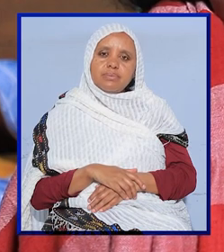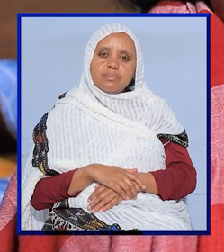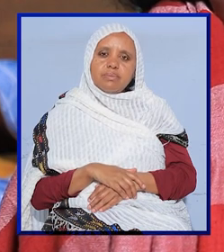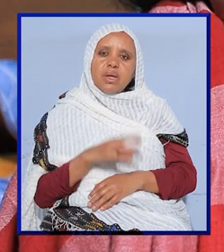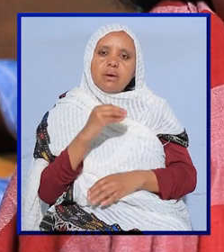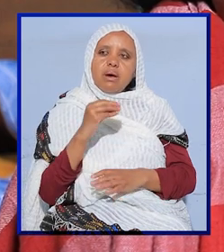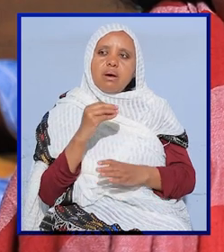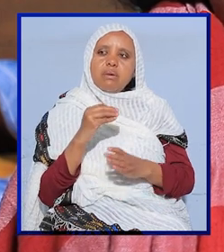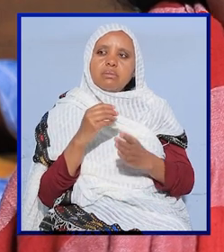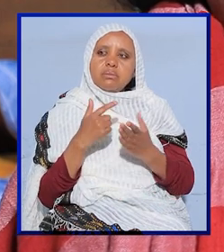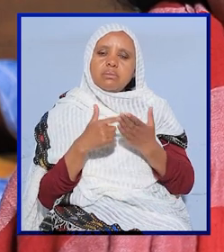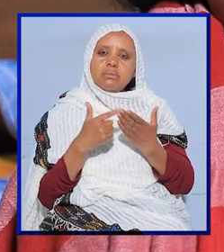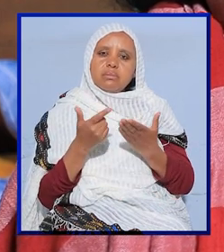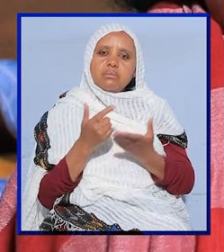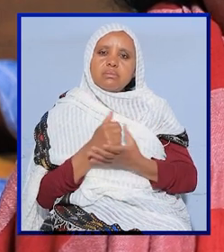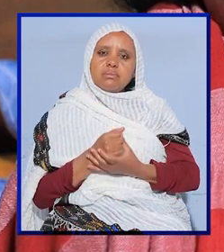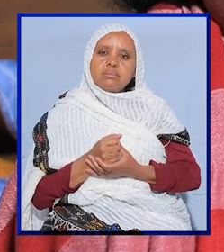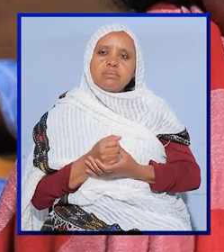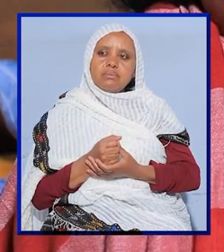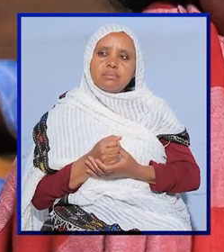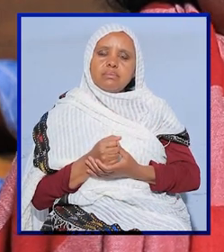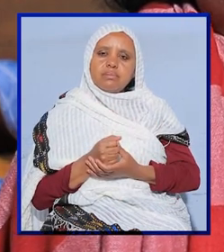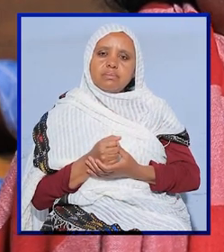እና ይሄ ቢያደርጉ